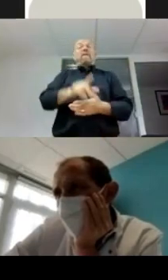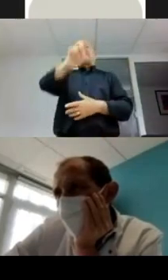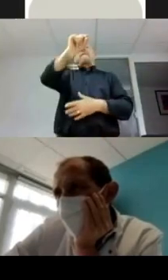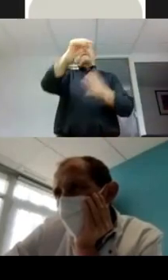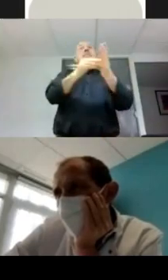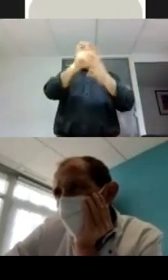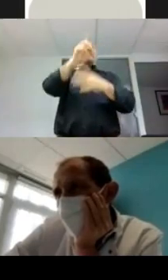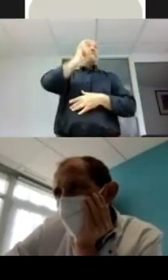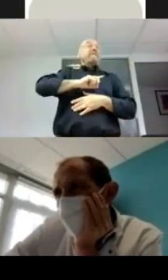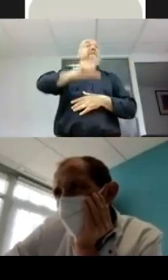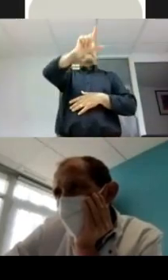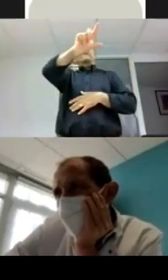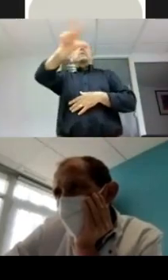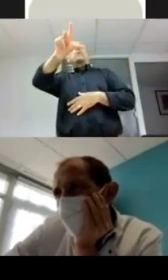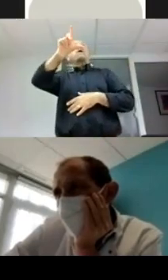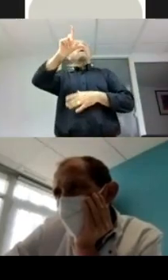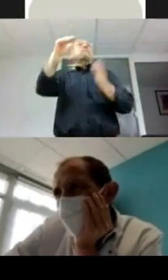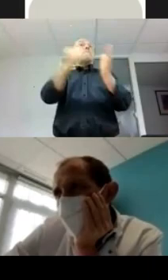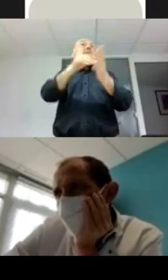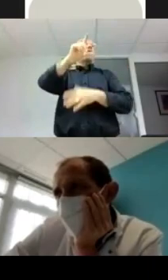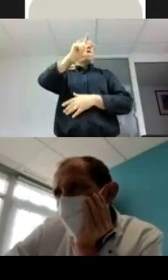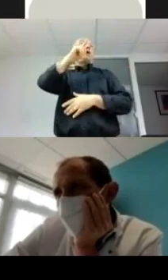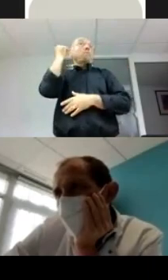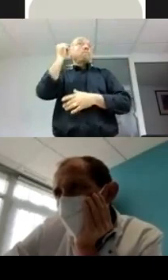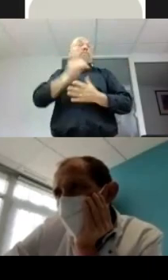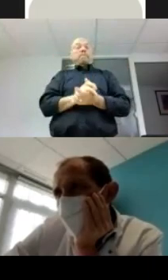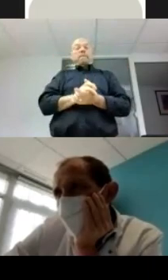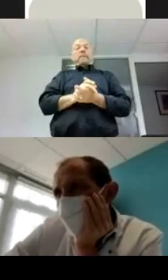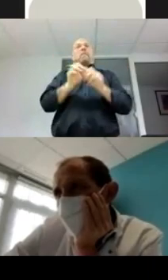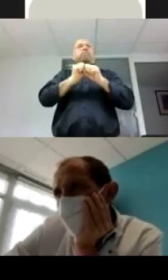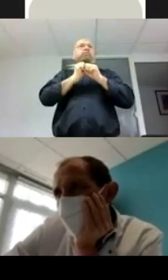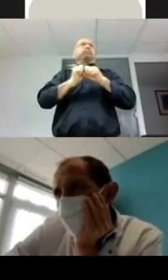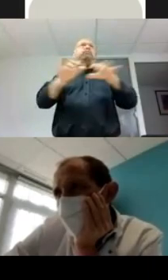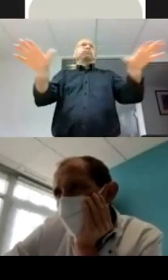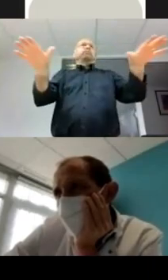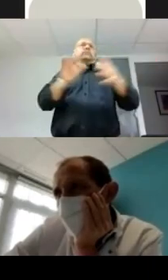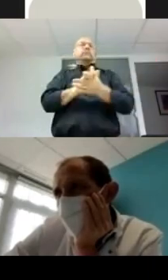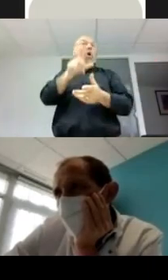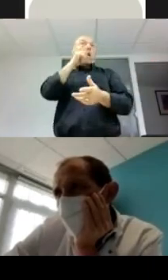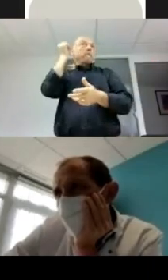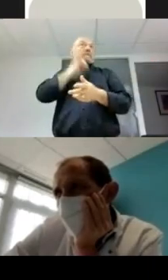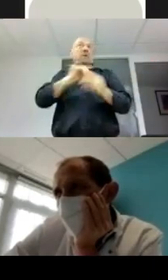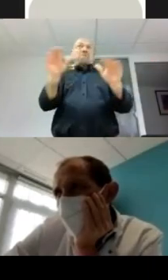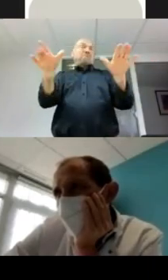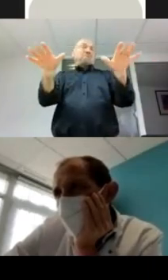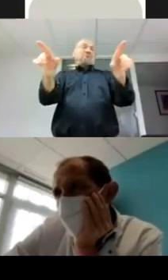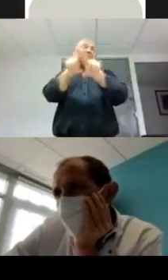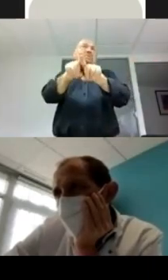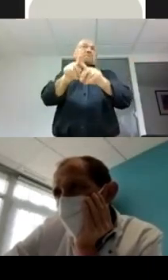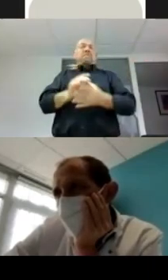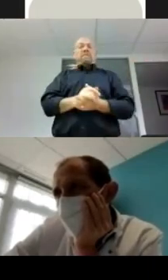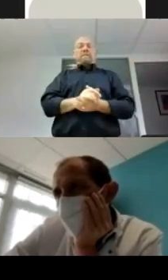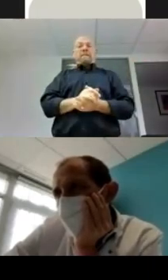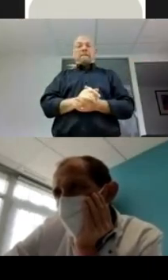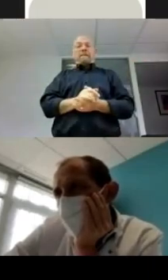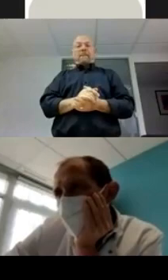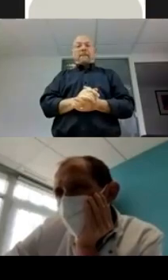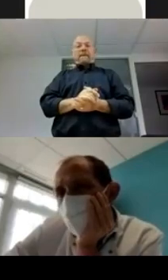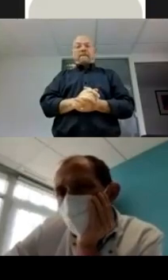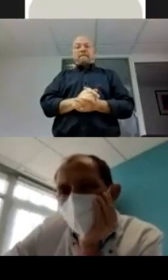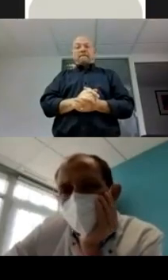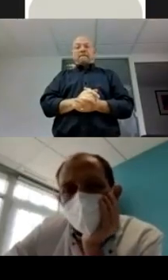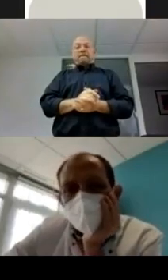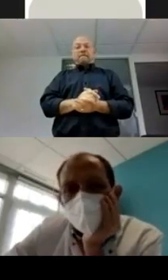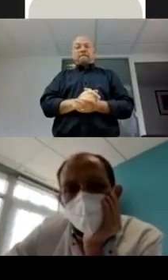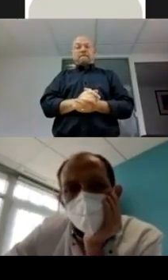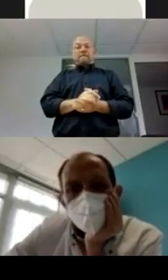touchées par cette maladie, environ 20 000 femmes et 23 000 hommes, donc c'est une maladie qui touche aussi bien